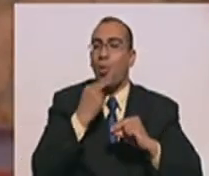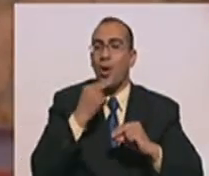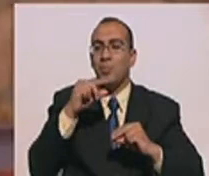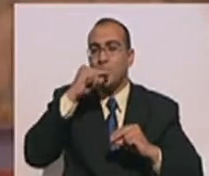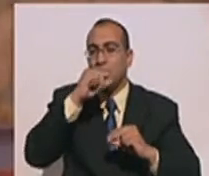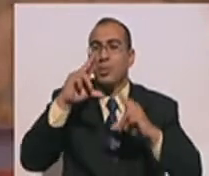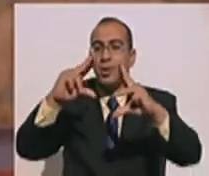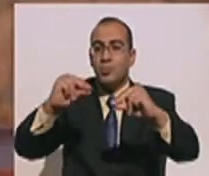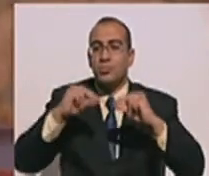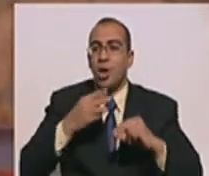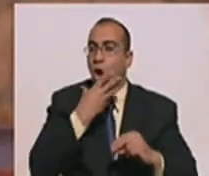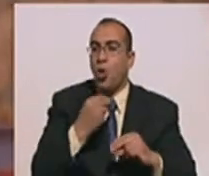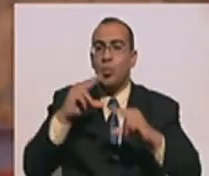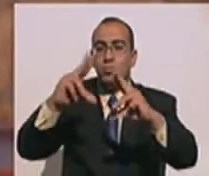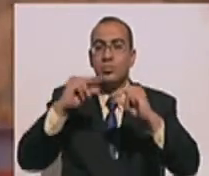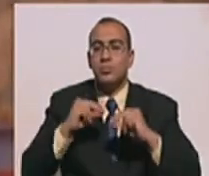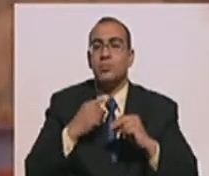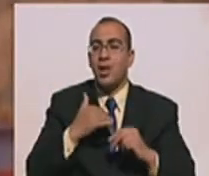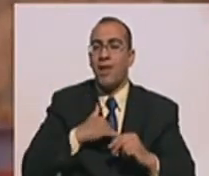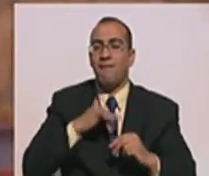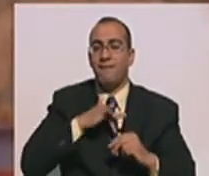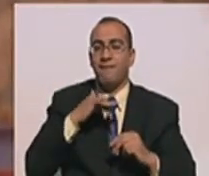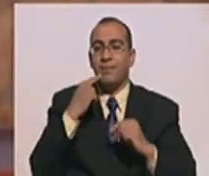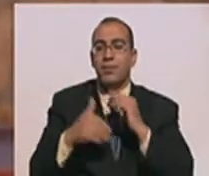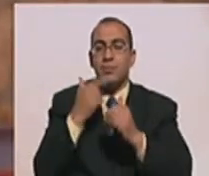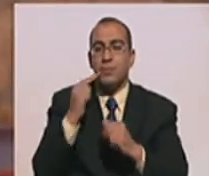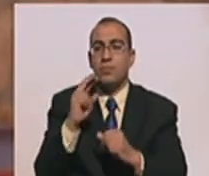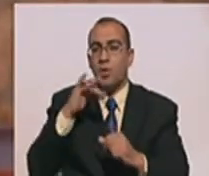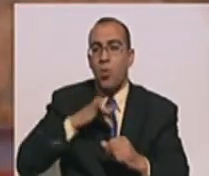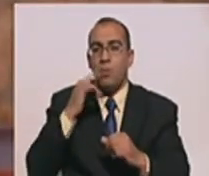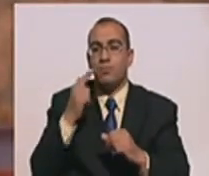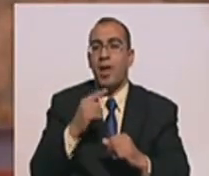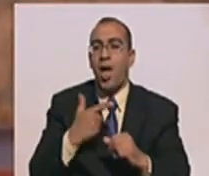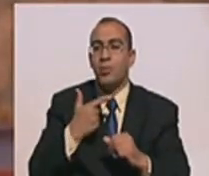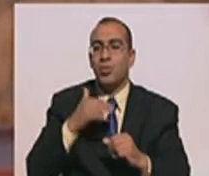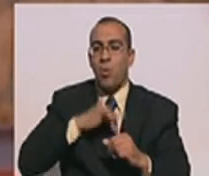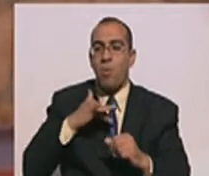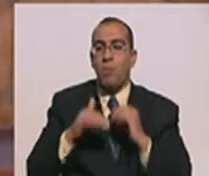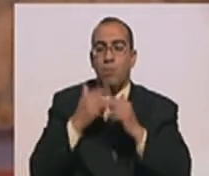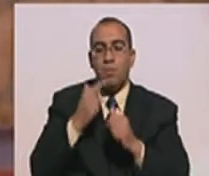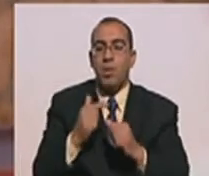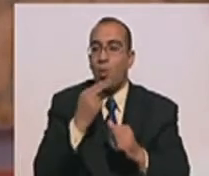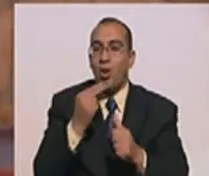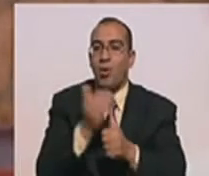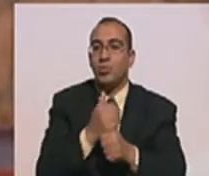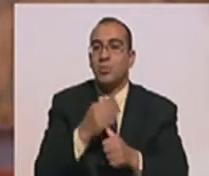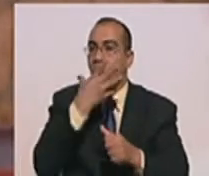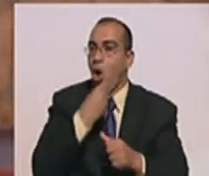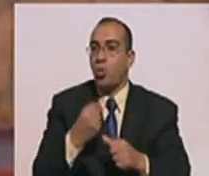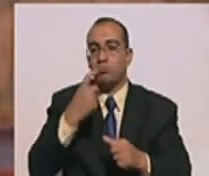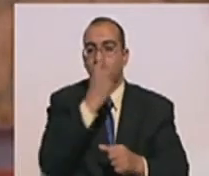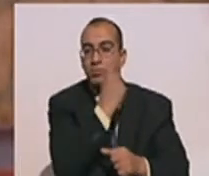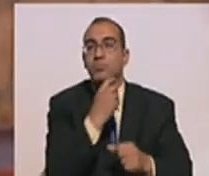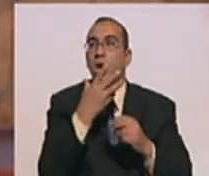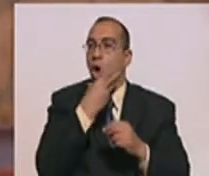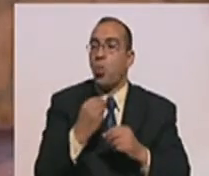منهن. صحيح. يعني لو أنت دخلت في نفسية الزوجة هتلاقيها بتتمنى من جواها إن زوجها يتزين ويتعطر